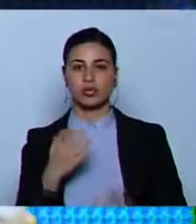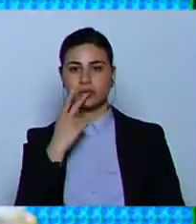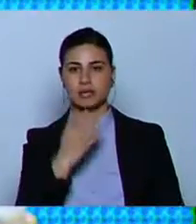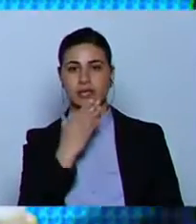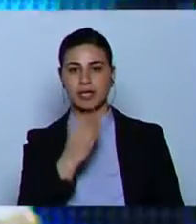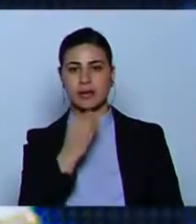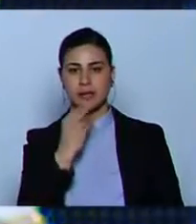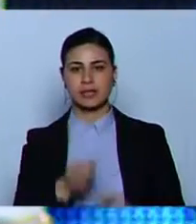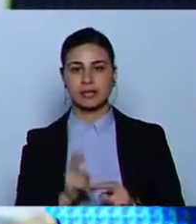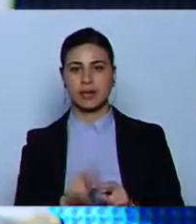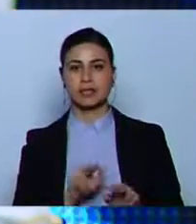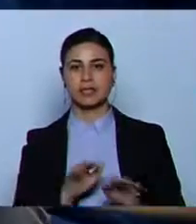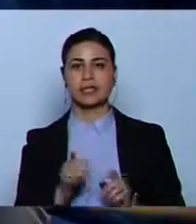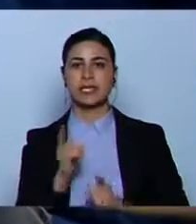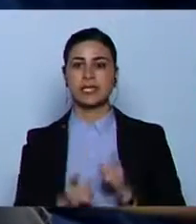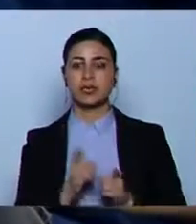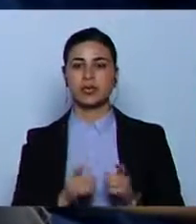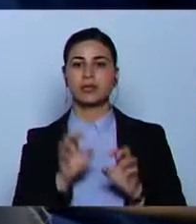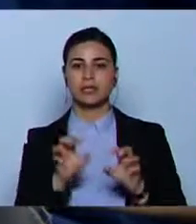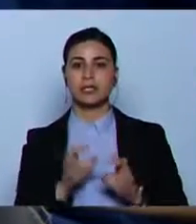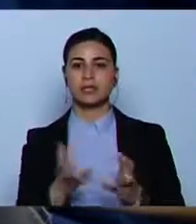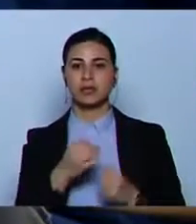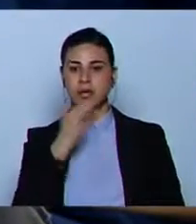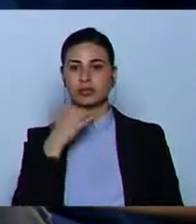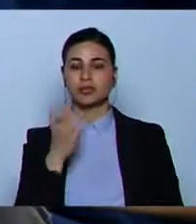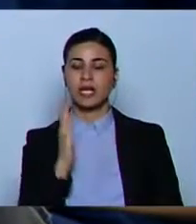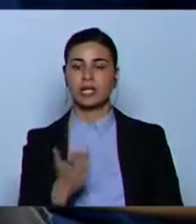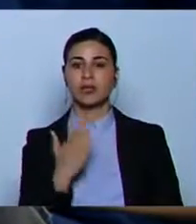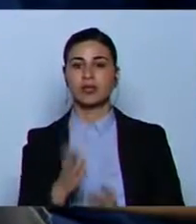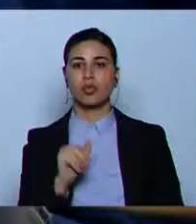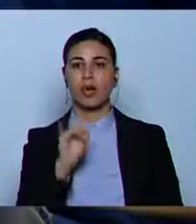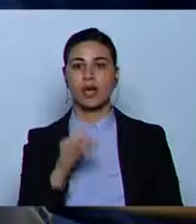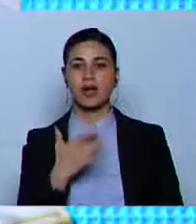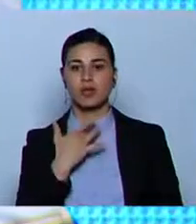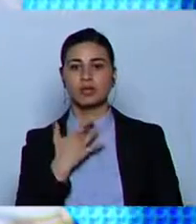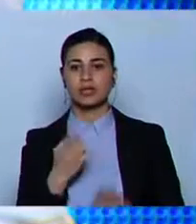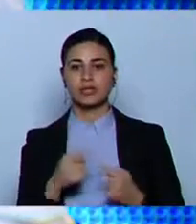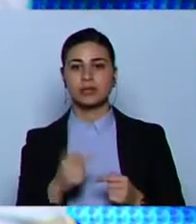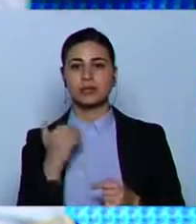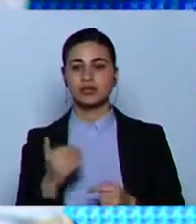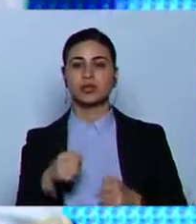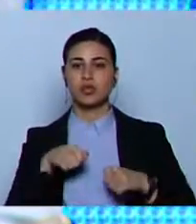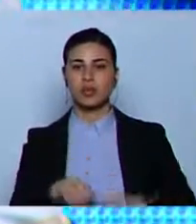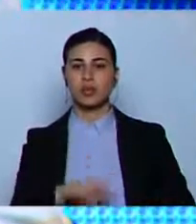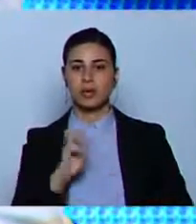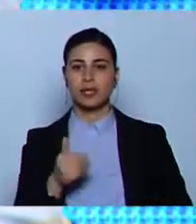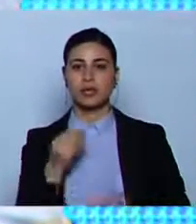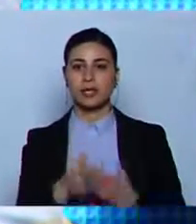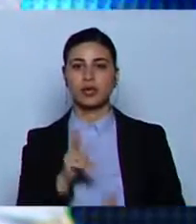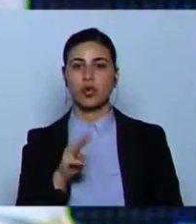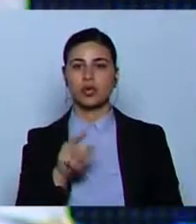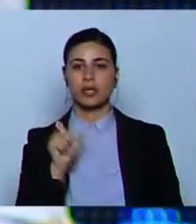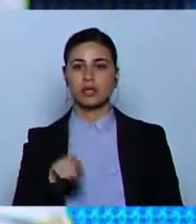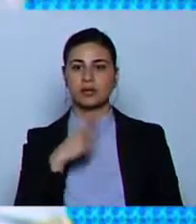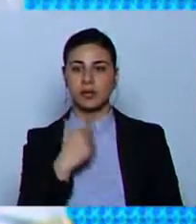და ამის რეგულირების წესის მიღების შემდეგ ექნება თუ არა მუნიციპალიტეტს მისი ადმინისტრირების უფლება და ბატონი კოტეს